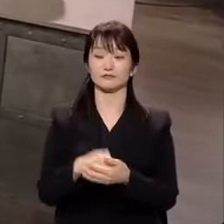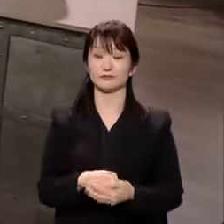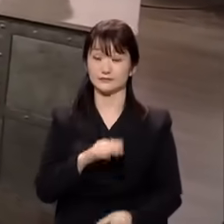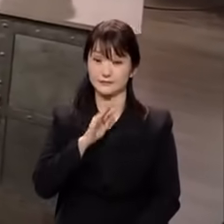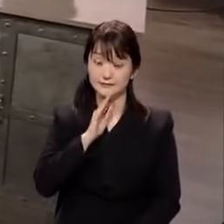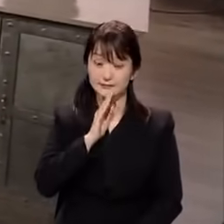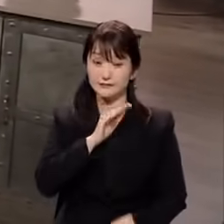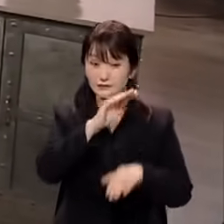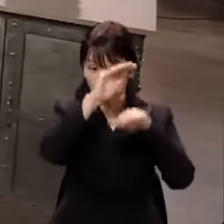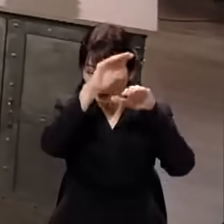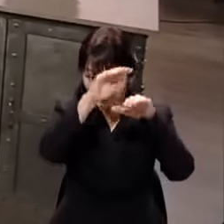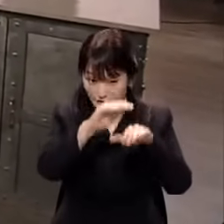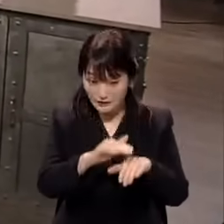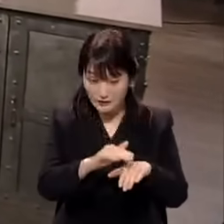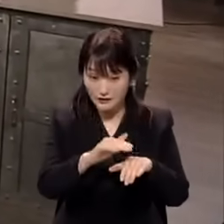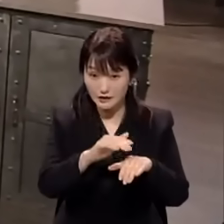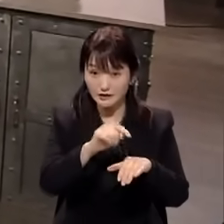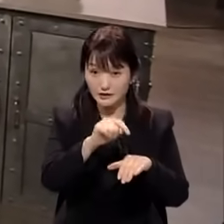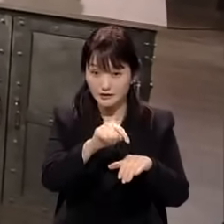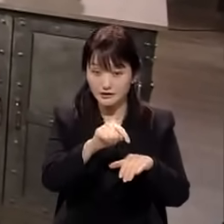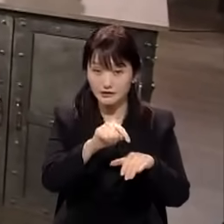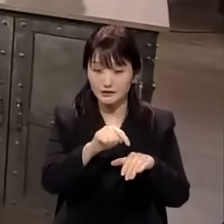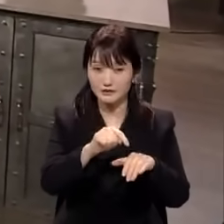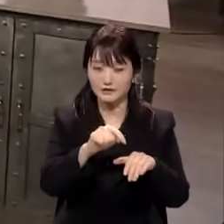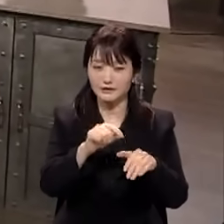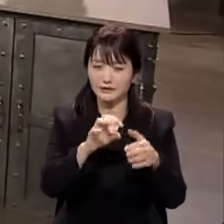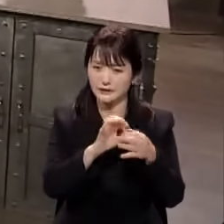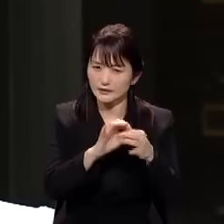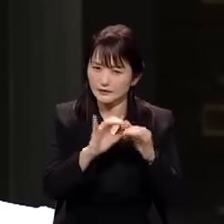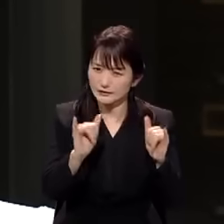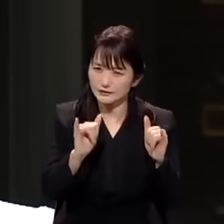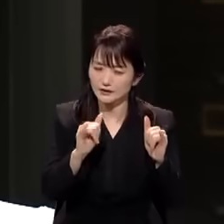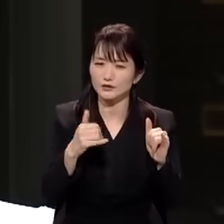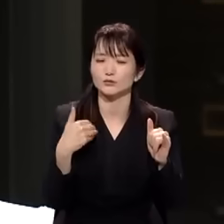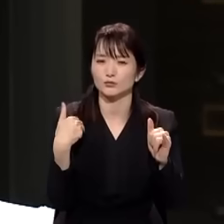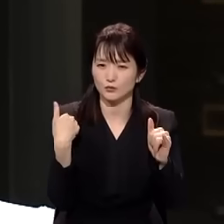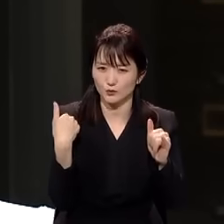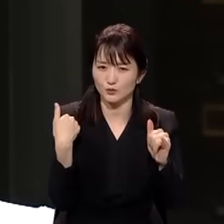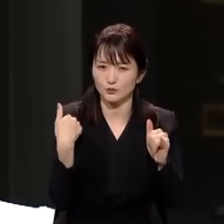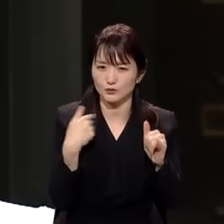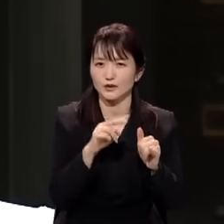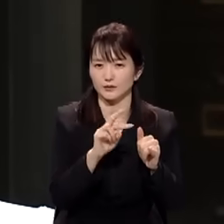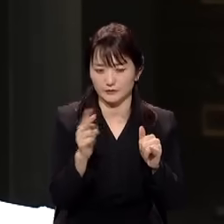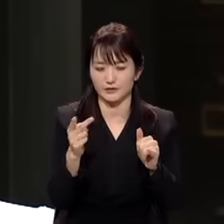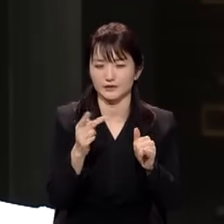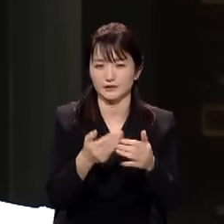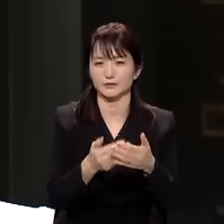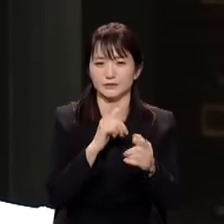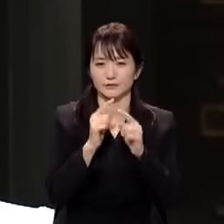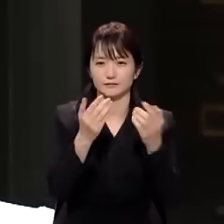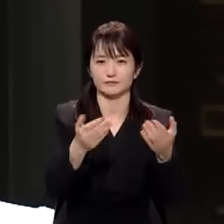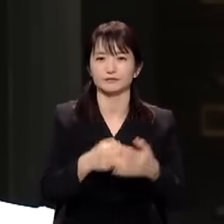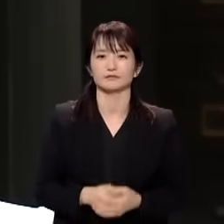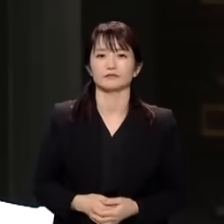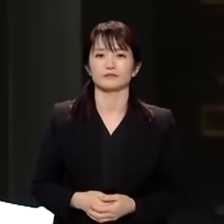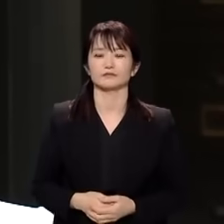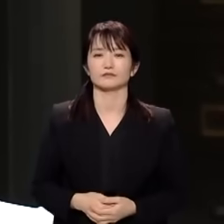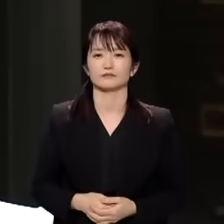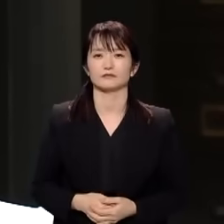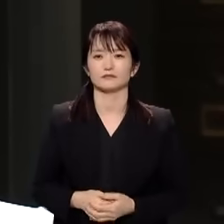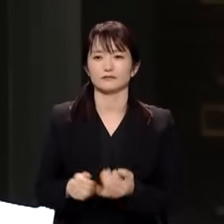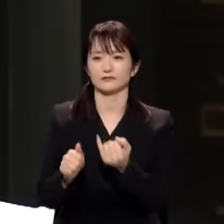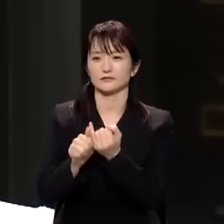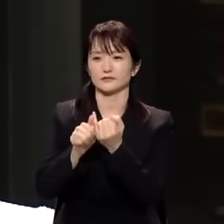실제 사연을 사례를 저희가 당사자 특정 등을 이유로 좀 각색했다는 점 먼저 말씀드립니다. 시누이를 질투하는 아내